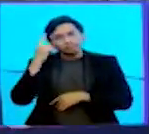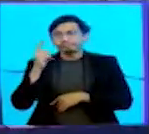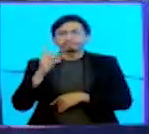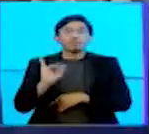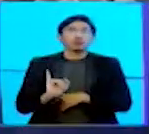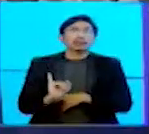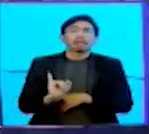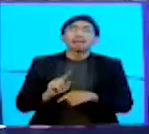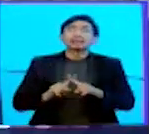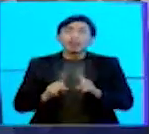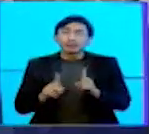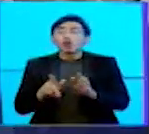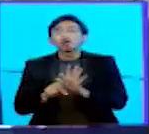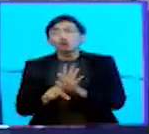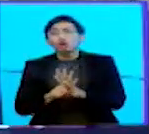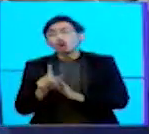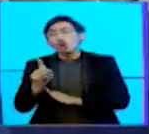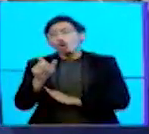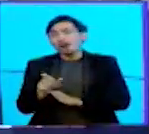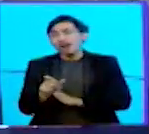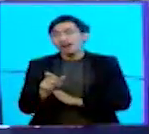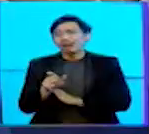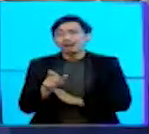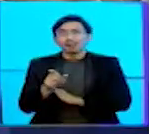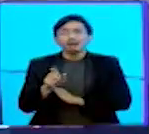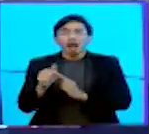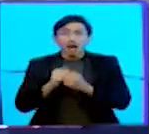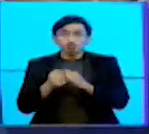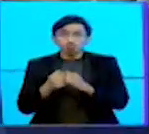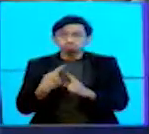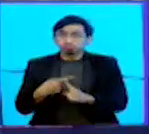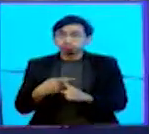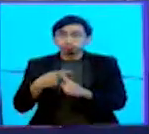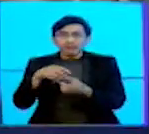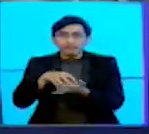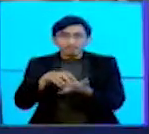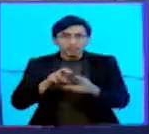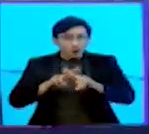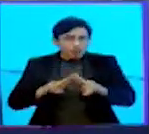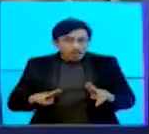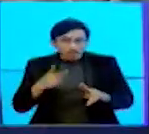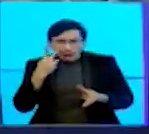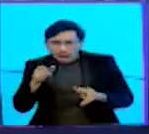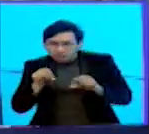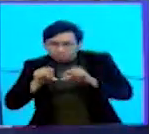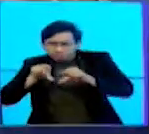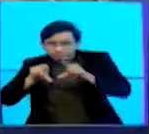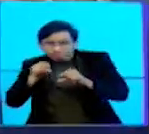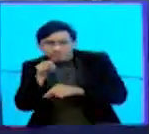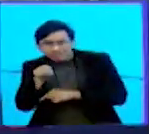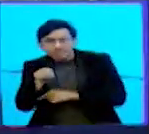kalau bicara tren positifnya di Kabupaten Bandung Barat apalagi board kita Beethoven sire kita sudah di bawah 50% bahkan kemarin